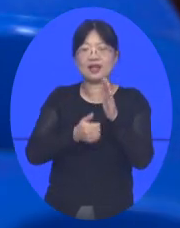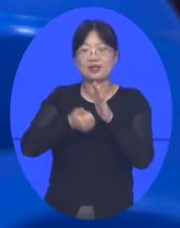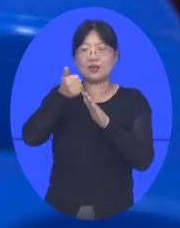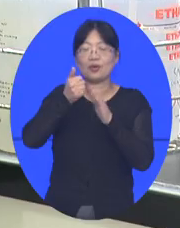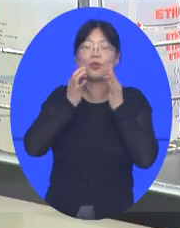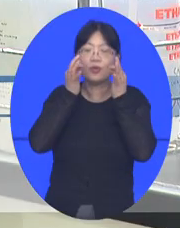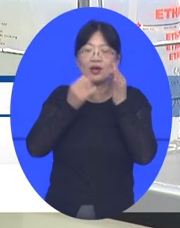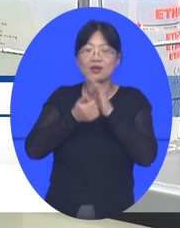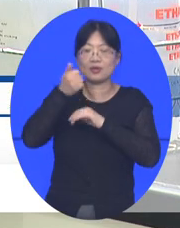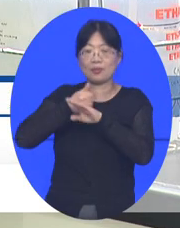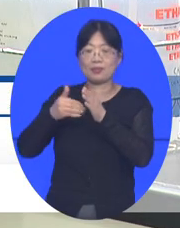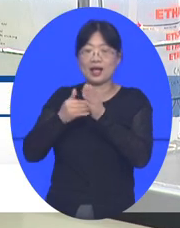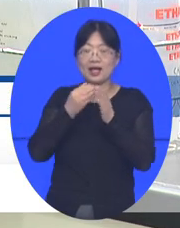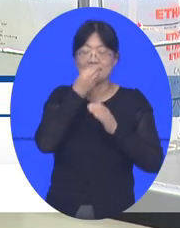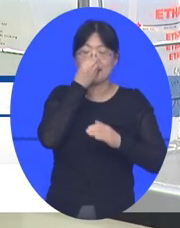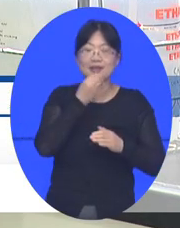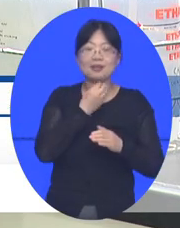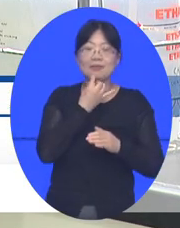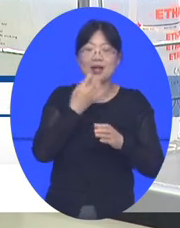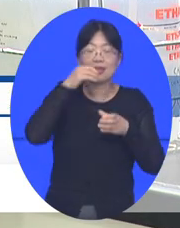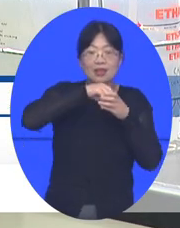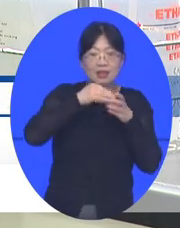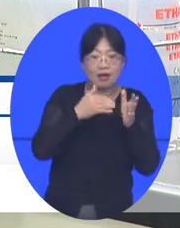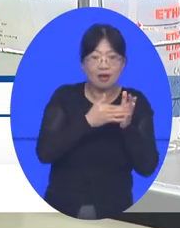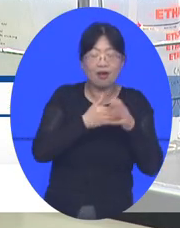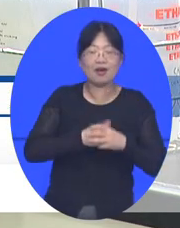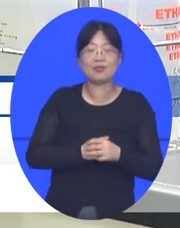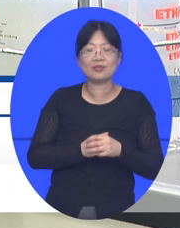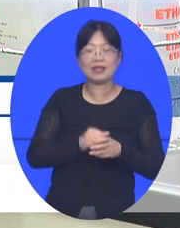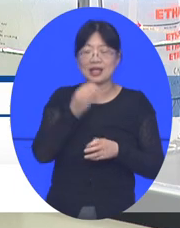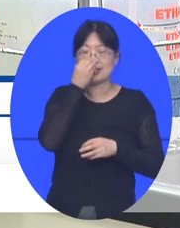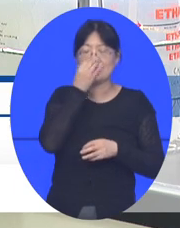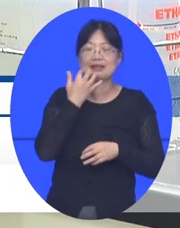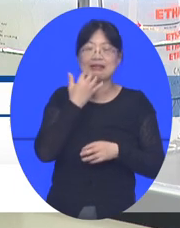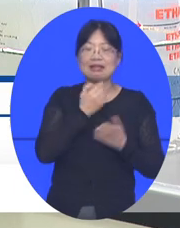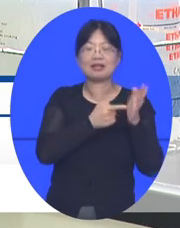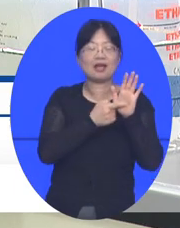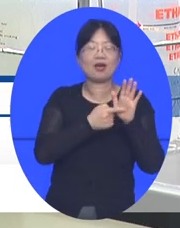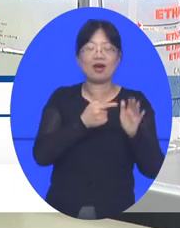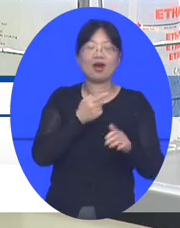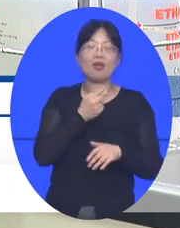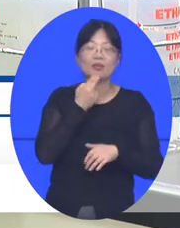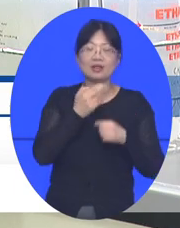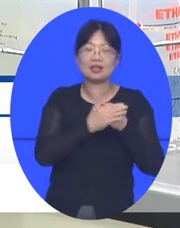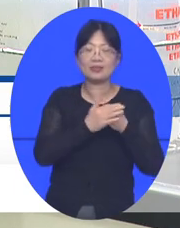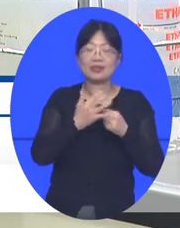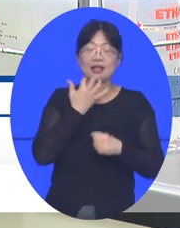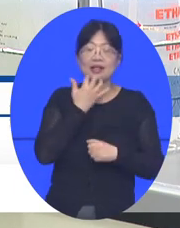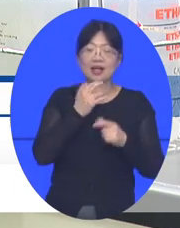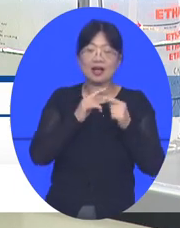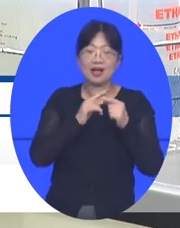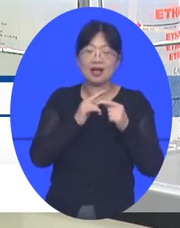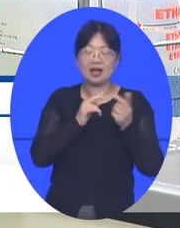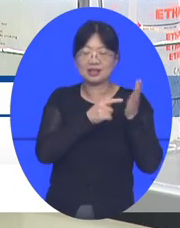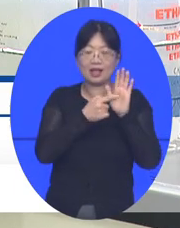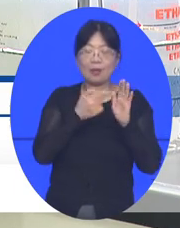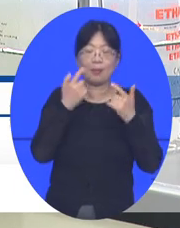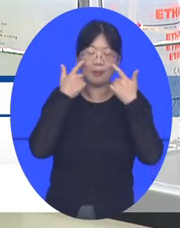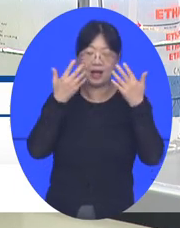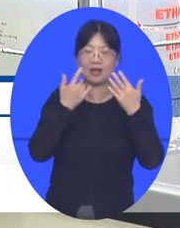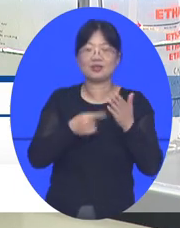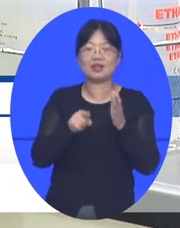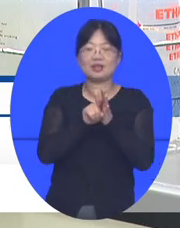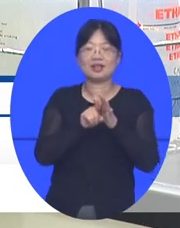성공했습니다. 딸기만 넣어서는 딸기 딱 색깔이 나지가 않아서 그런 색깔이 날 수